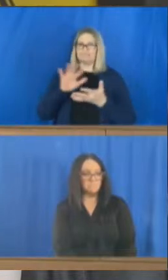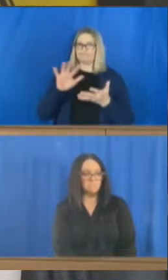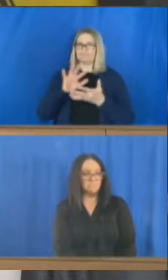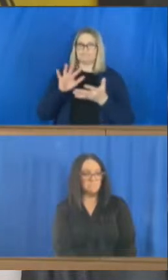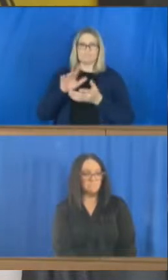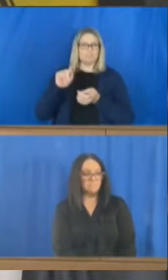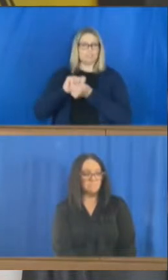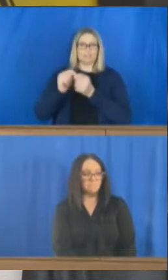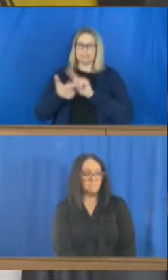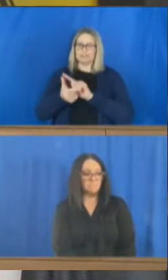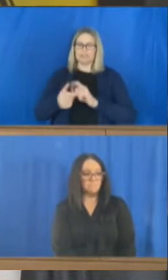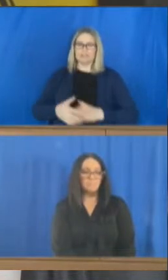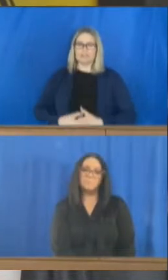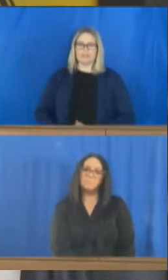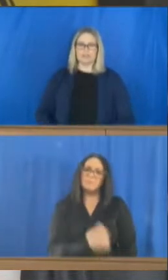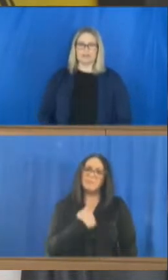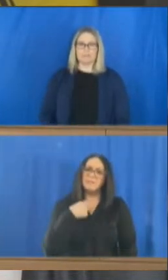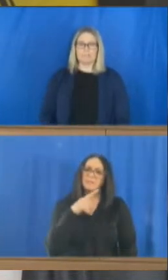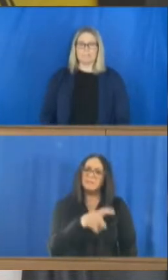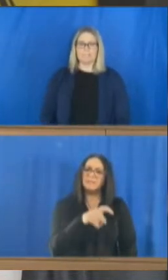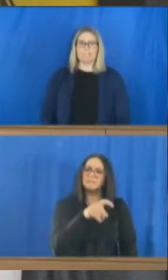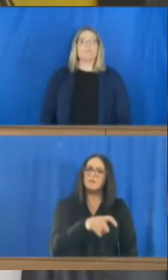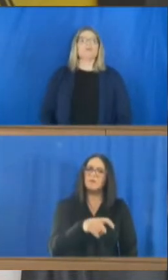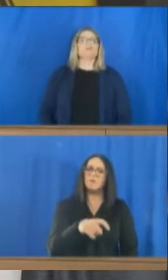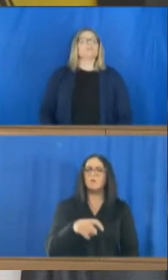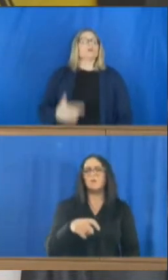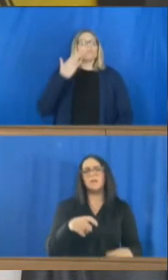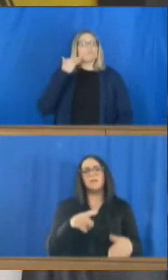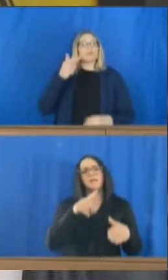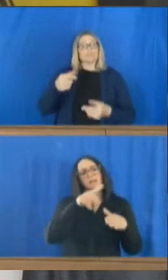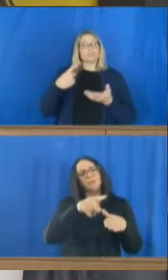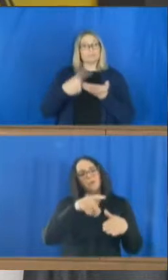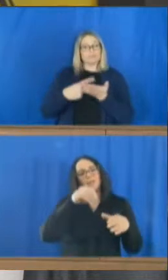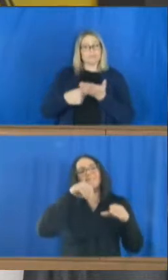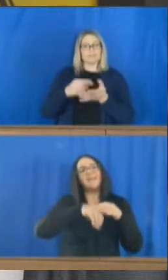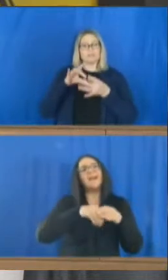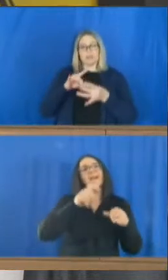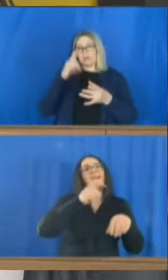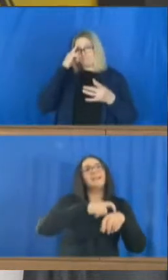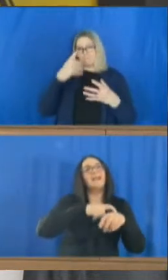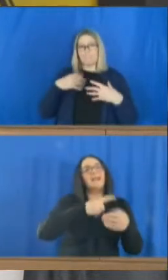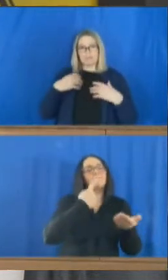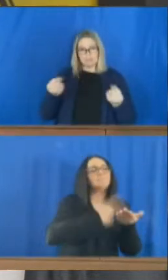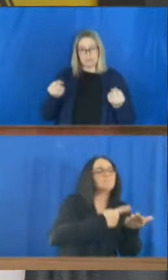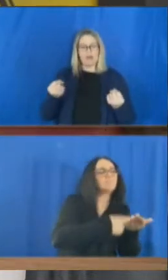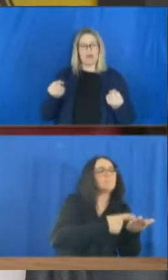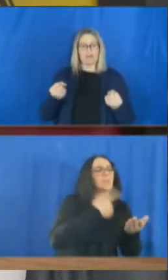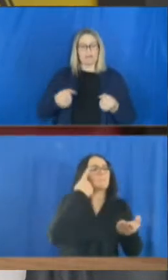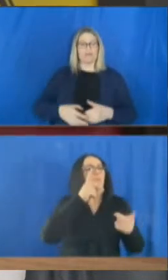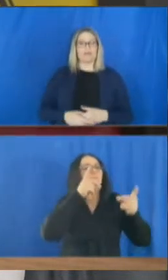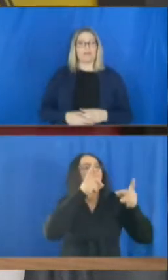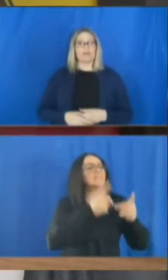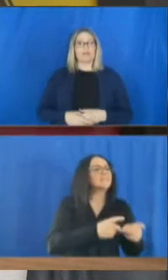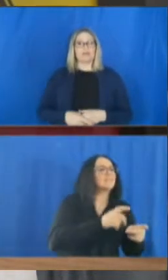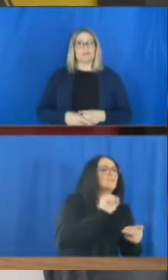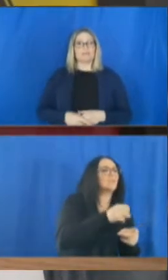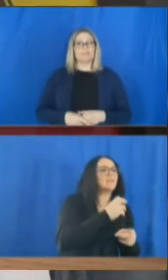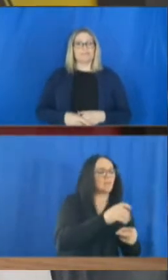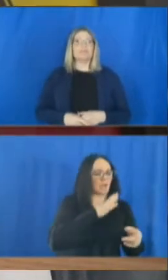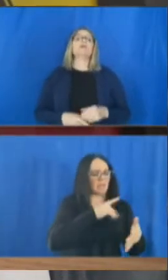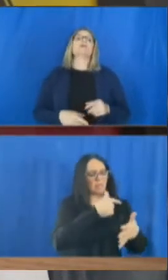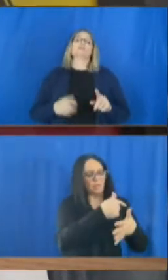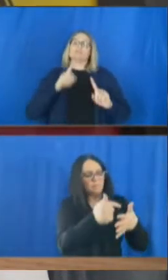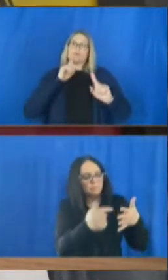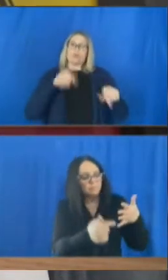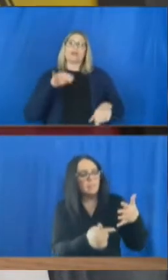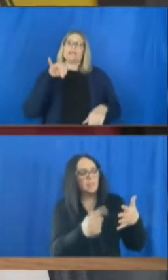en chef, tout alentour du pays, les effets secondaires, les impacts négatifs. Il y a des recherches qui ont été